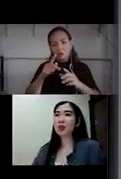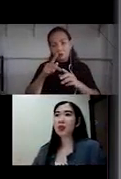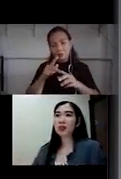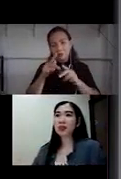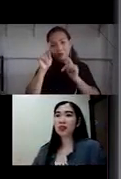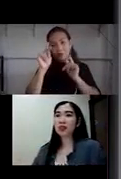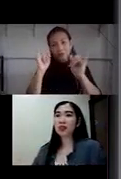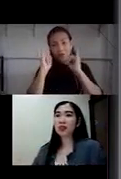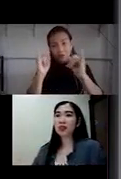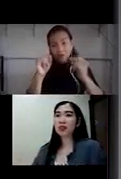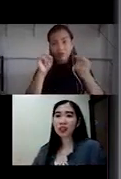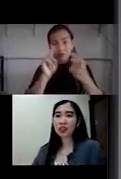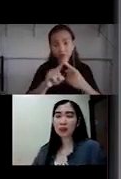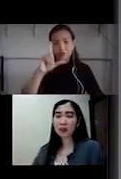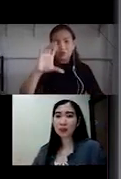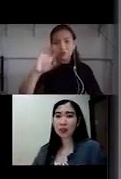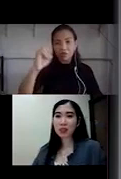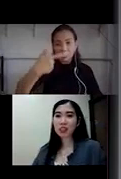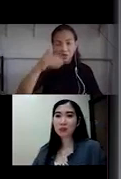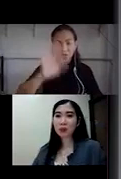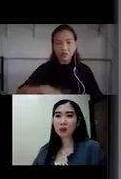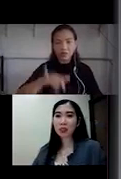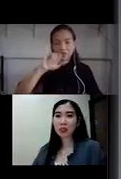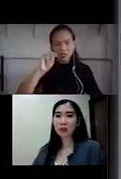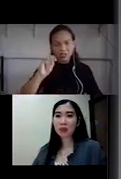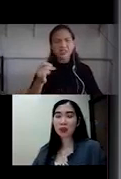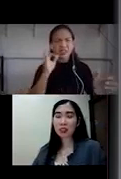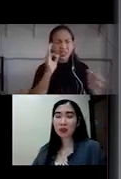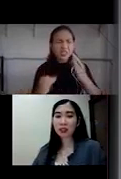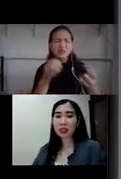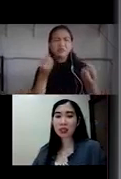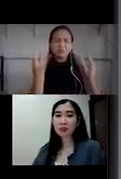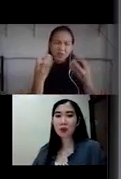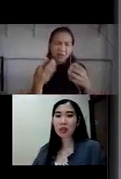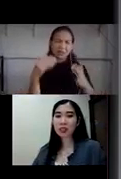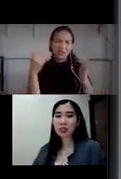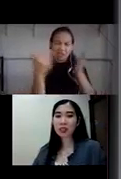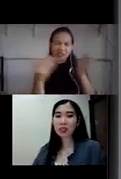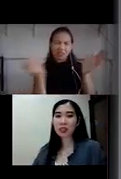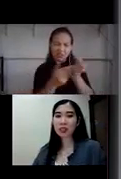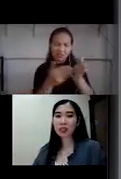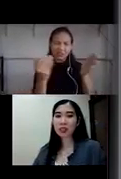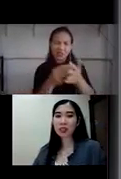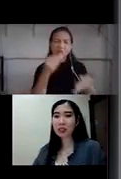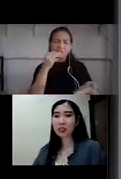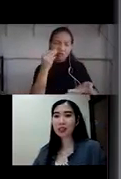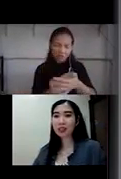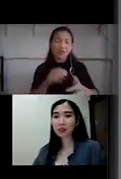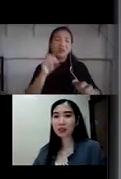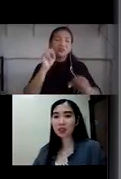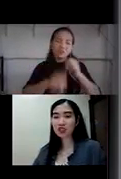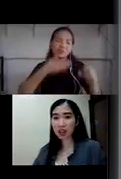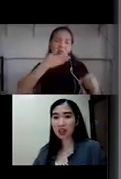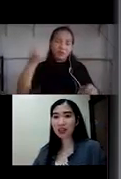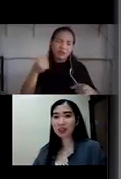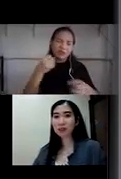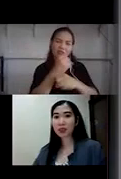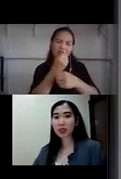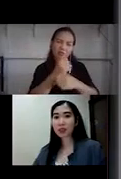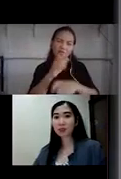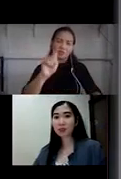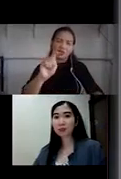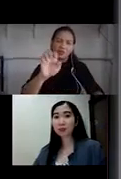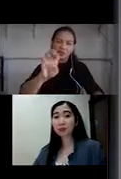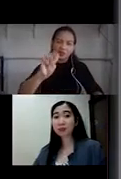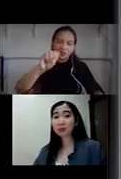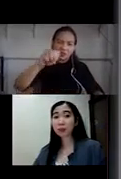So, kung paulit-ulit lang naman yung message mo, might as well na gumawa ka na ng template para i-click mo lang siya